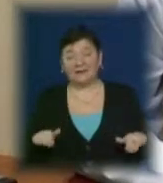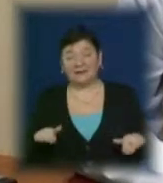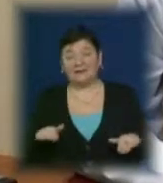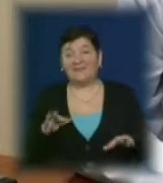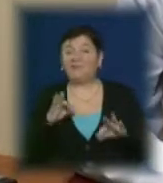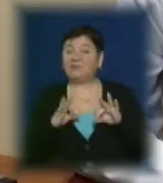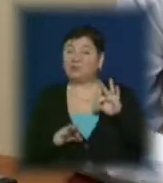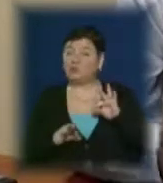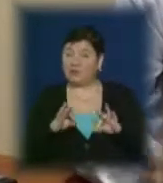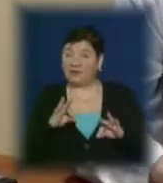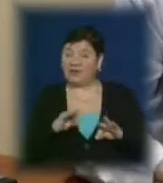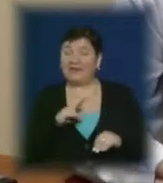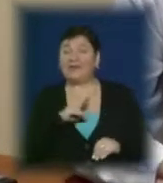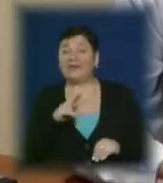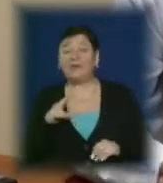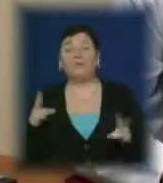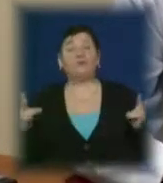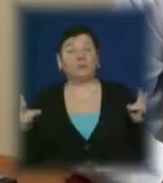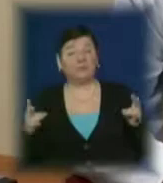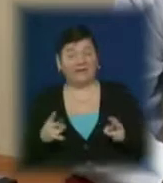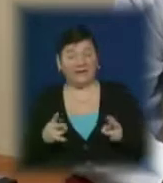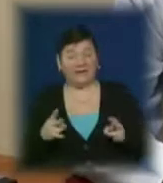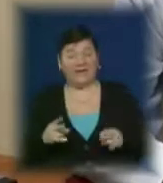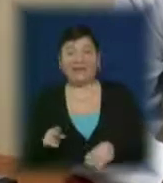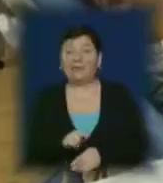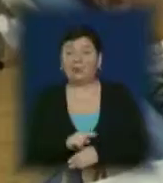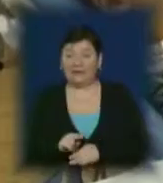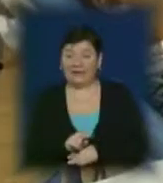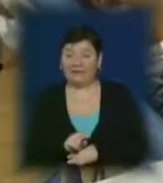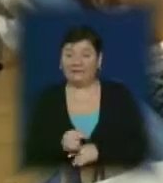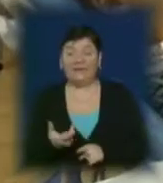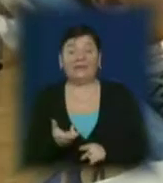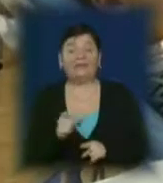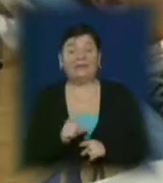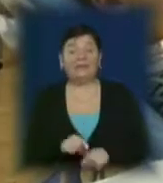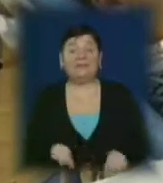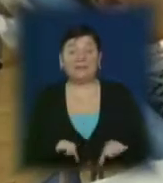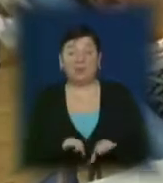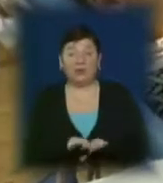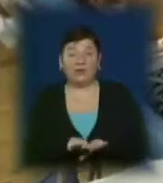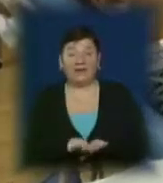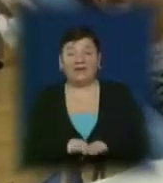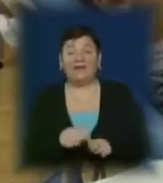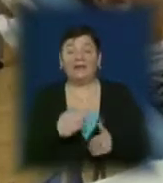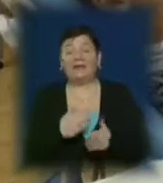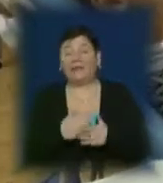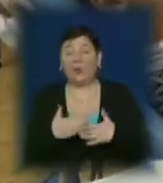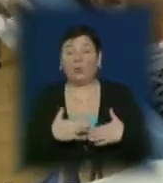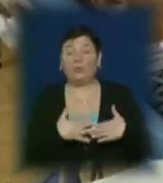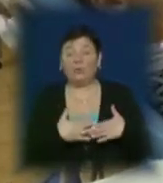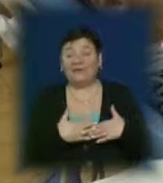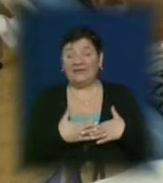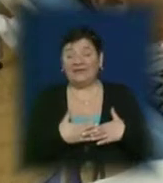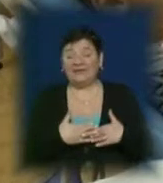71%, які потребували лікування. Найбільш шкідливими для дитячих зубів є якраз улюблені